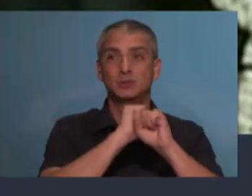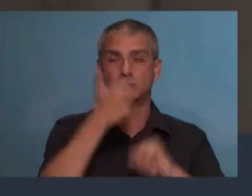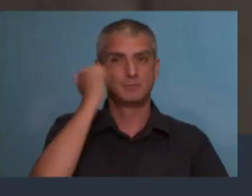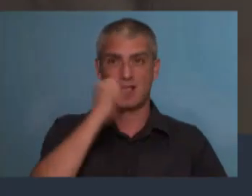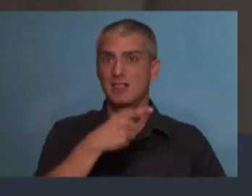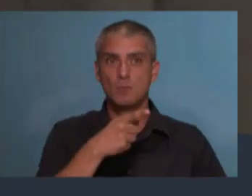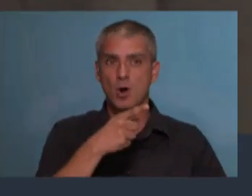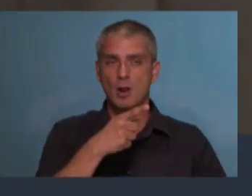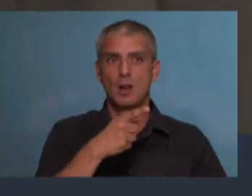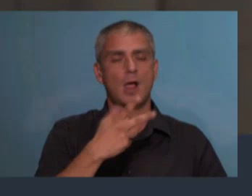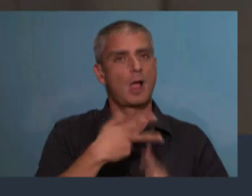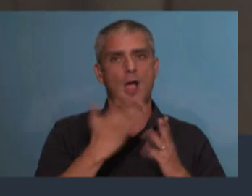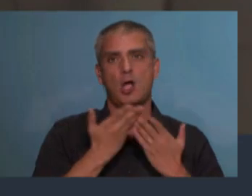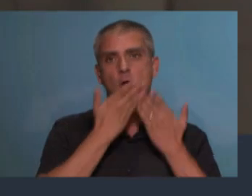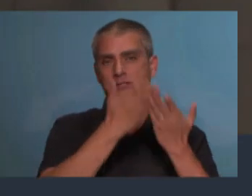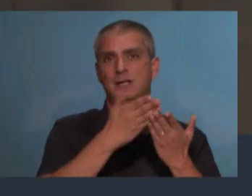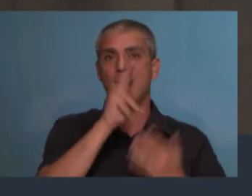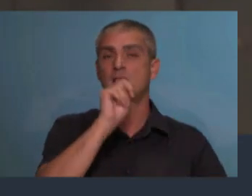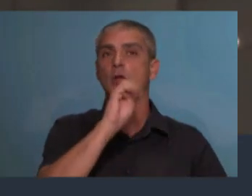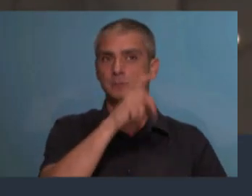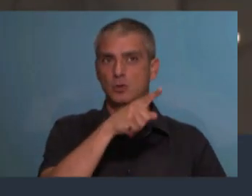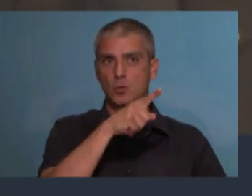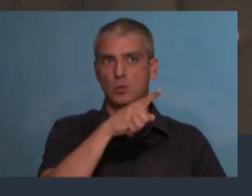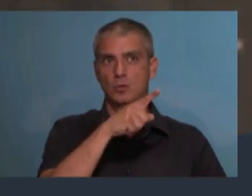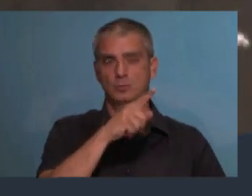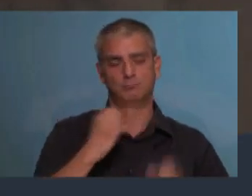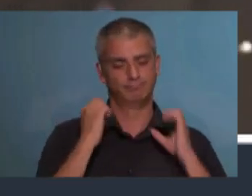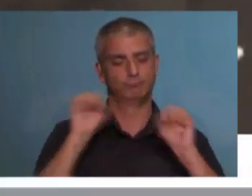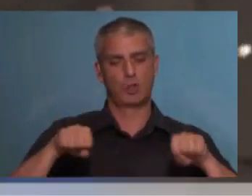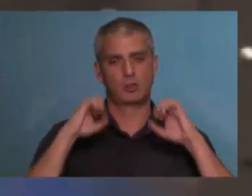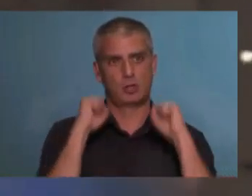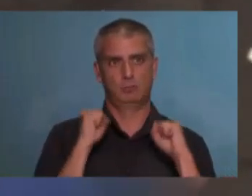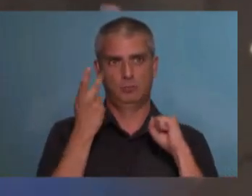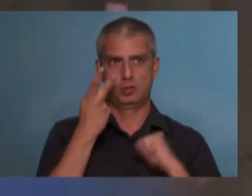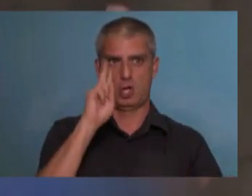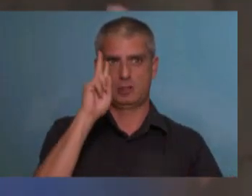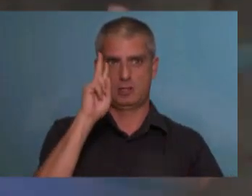בקרקס רק עוזרים לניקולס מדורו לבצר את שלטונו.